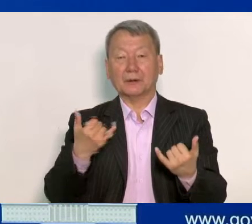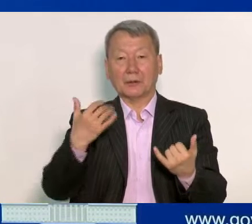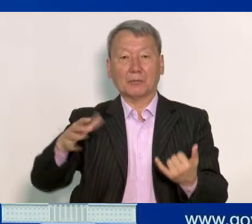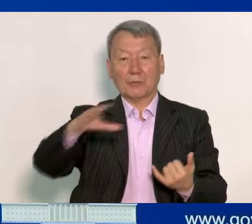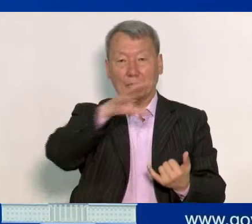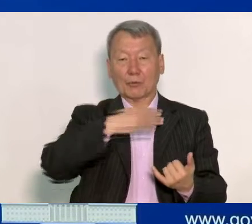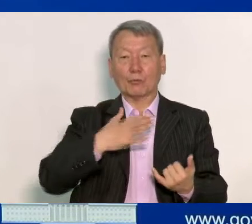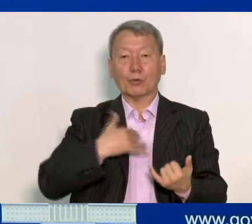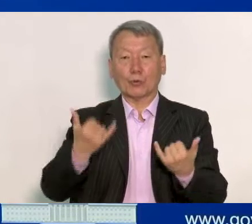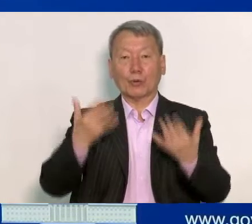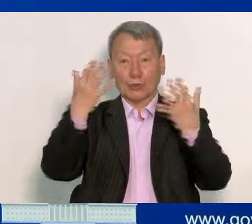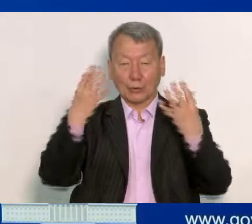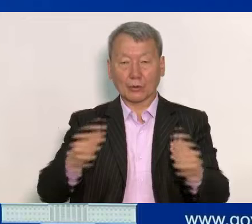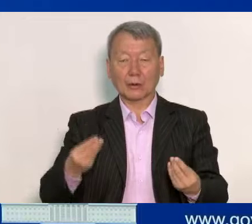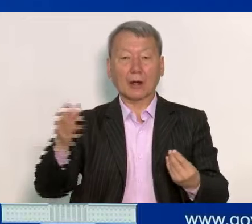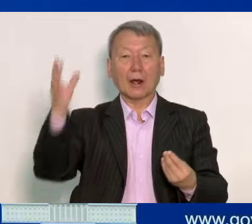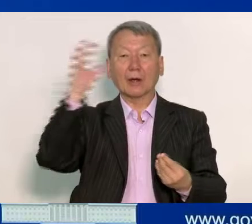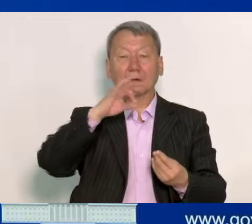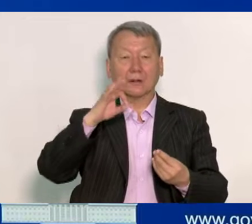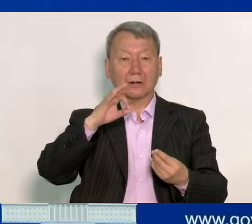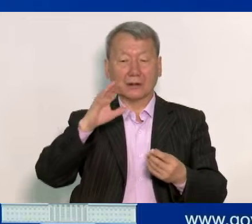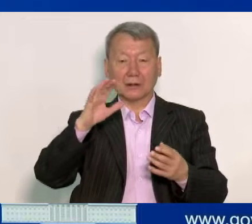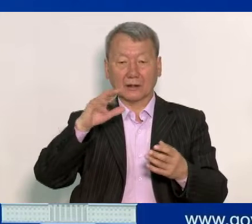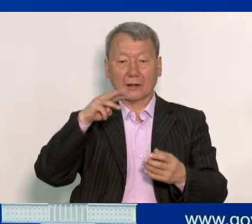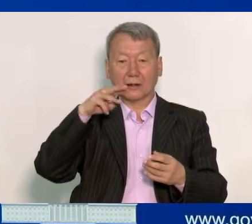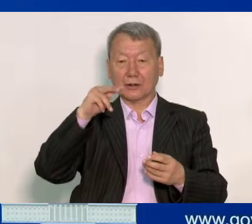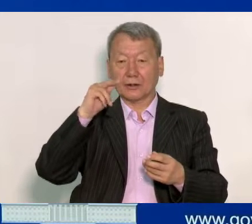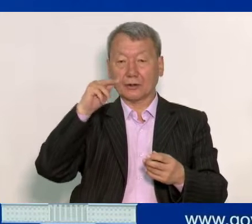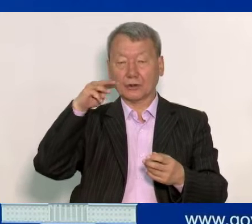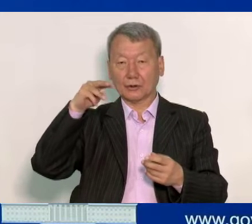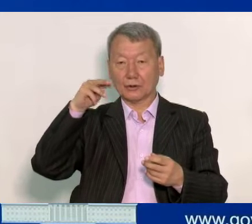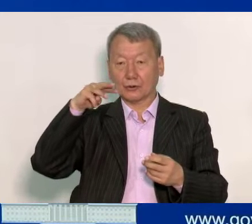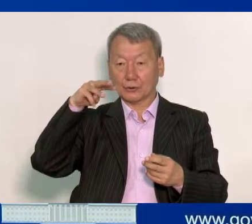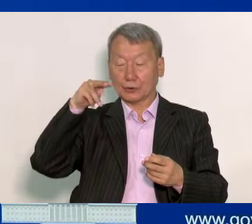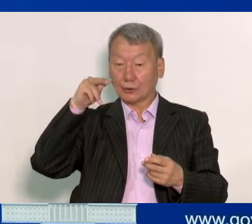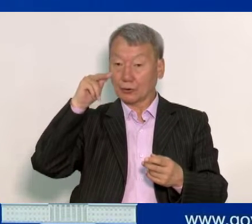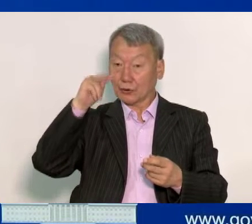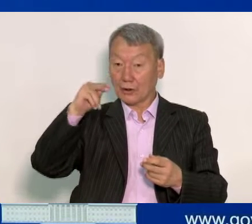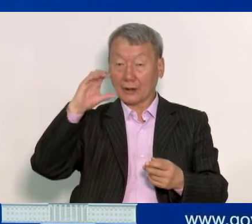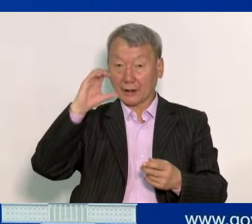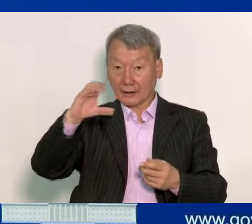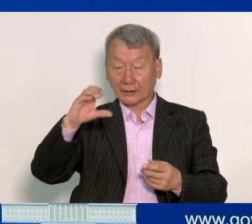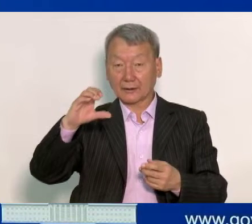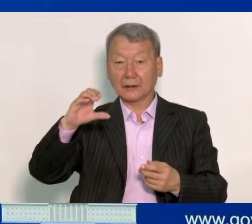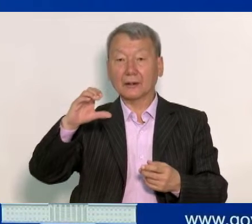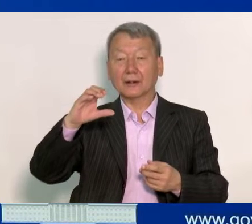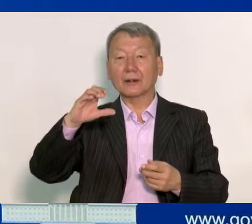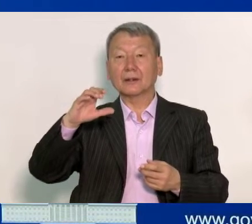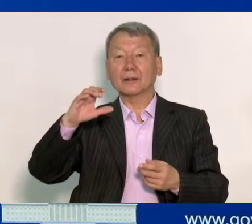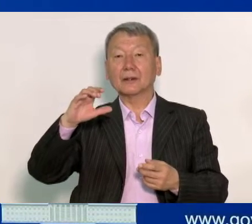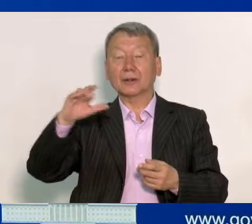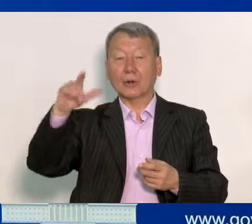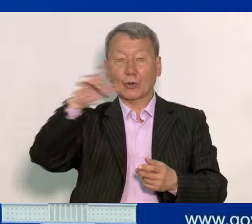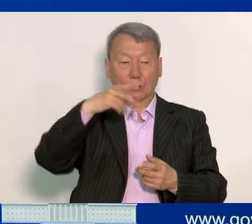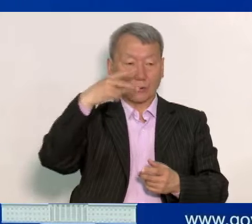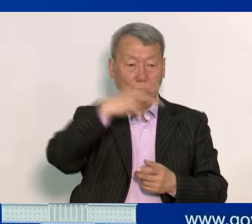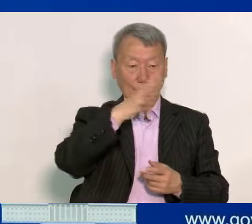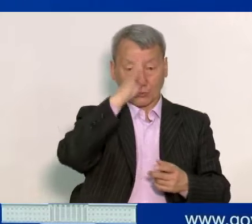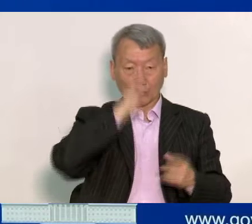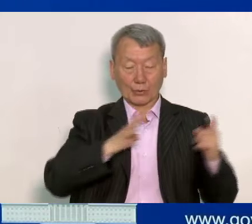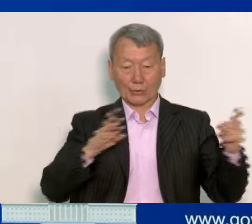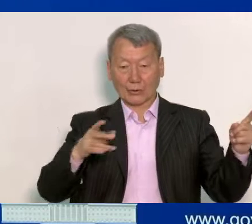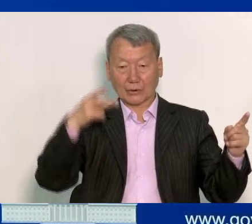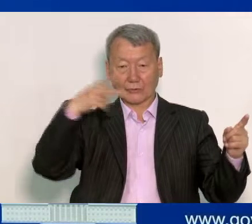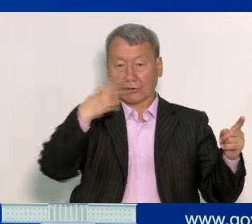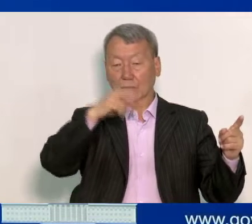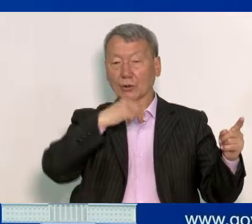бизде ушул бүгүнкү күнгө эпизодиялык абал туруктуу сакталып турат. Азыр 2020 жылдын 4 айына